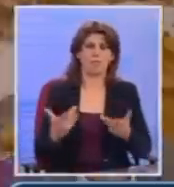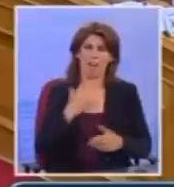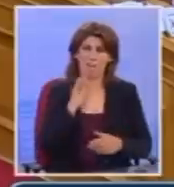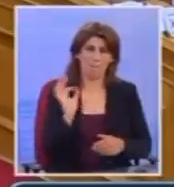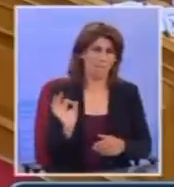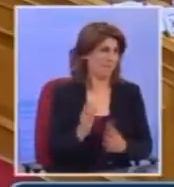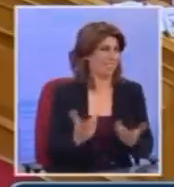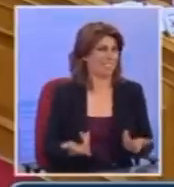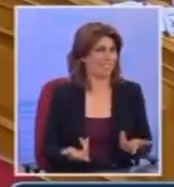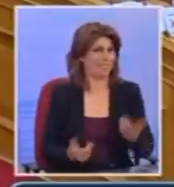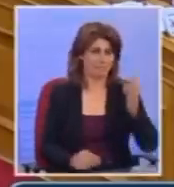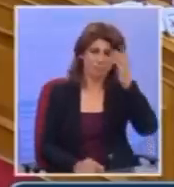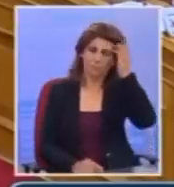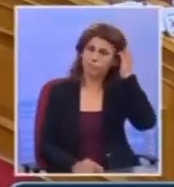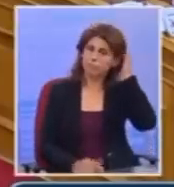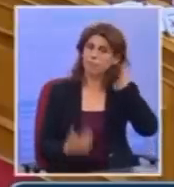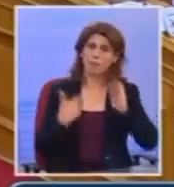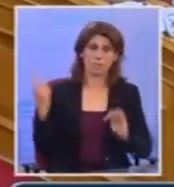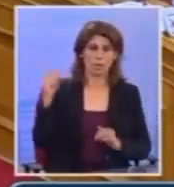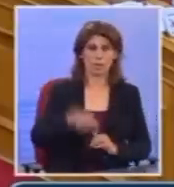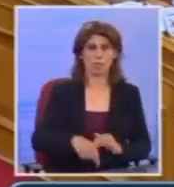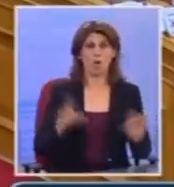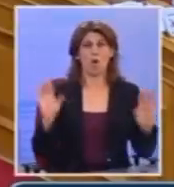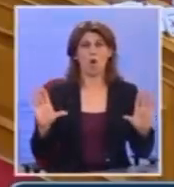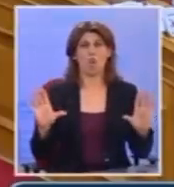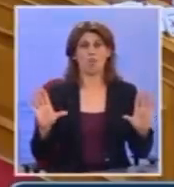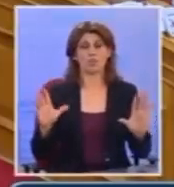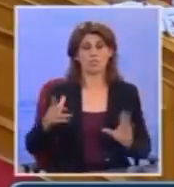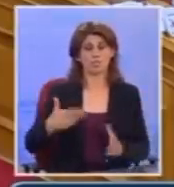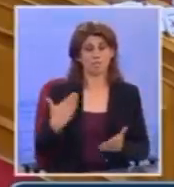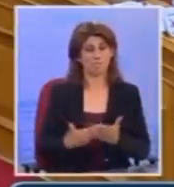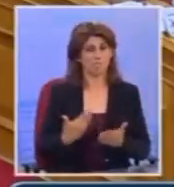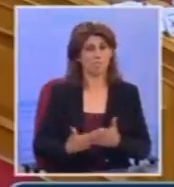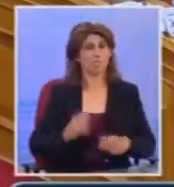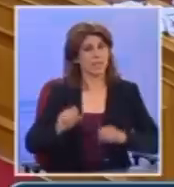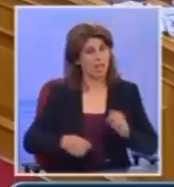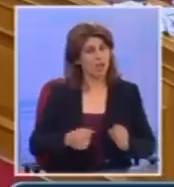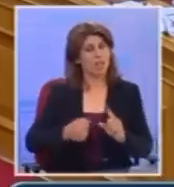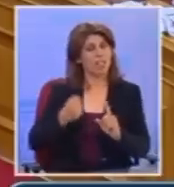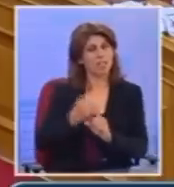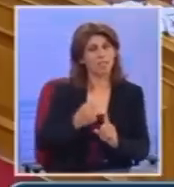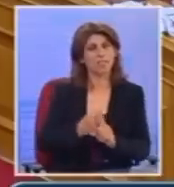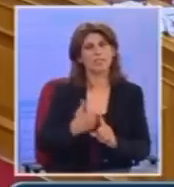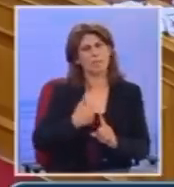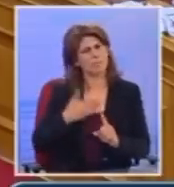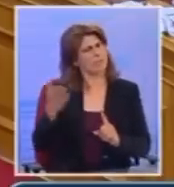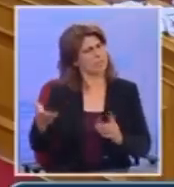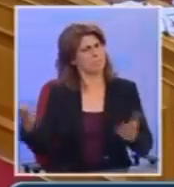λοιπόν να σας πω ότι εμείς δεν ερχόμαστε εδώ χωρίς τις αποσκευές μας, από τους αγώνες μας, τις διεκδικήσεις μας και εμείς και